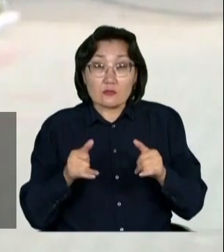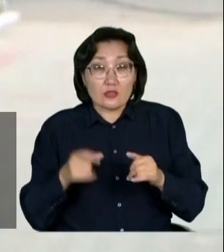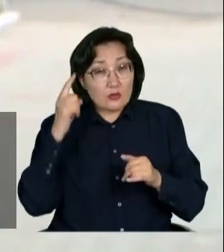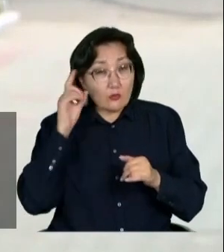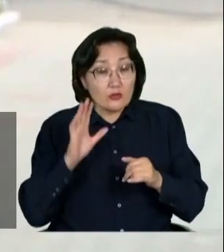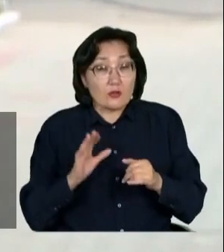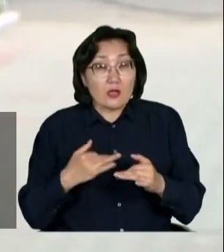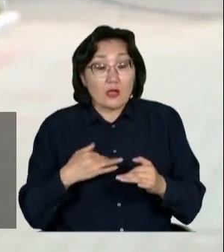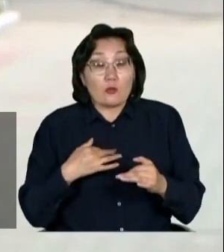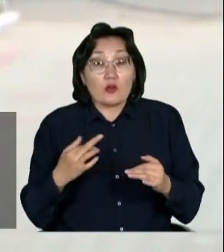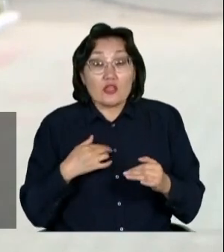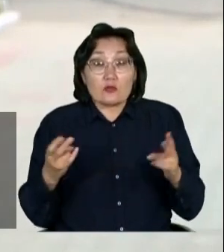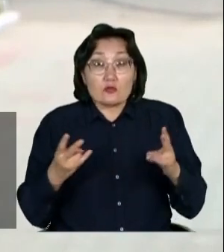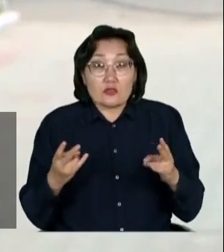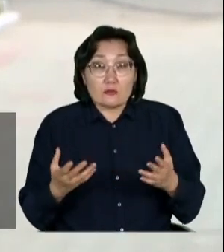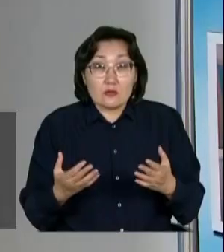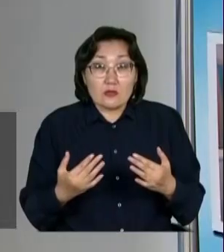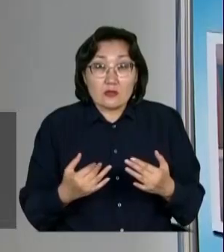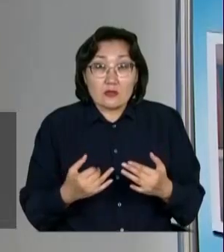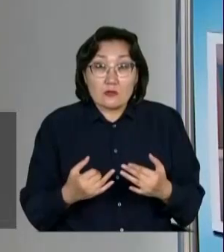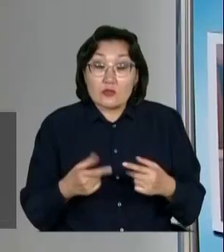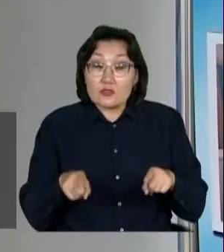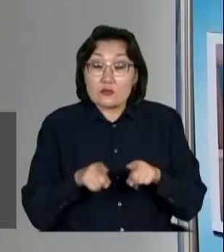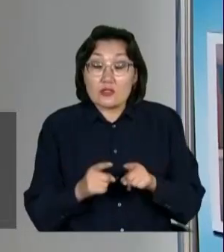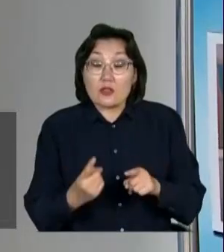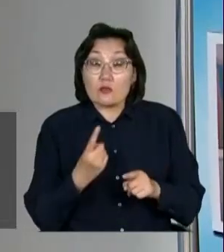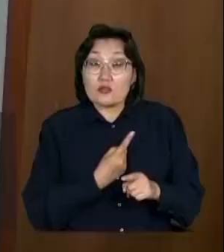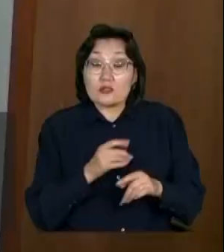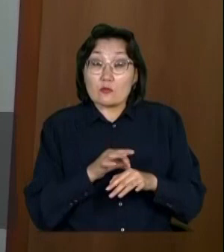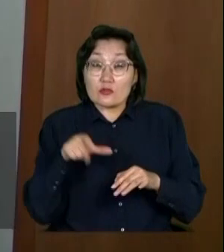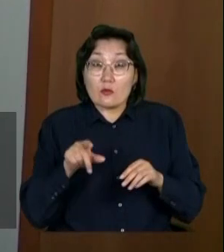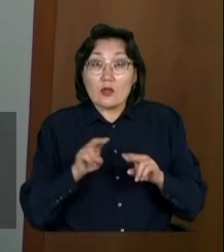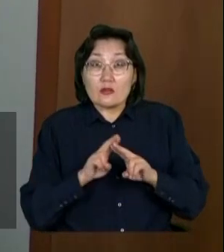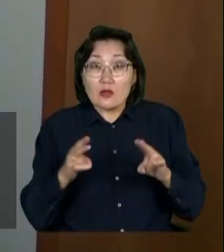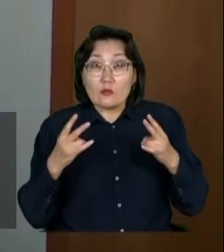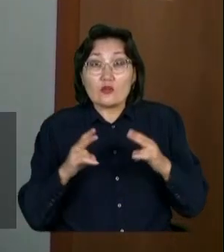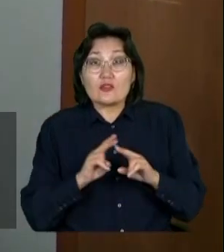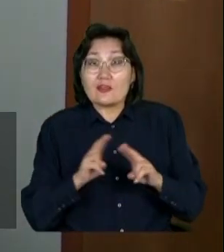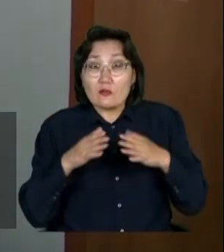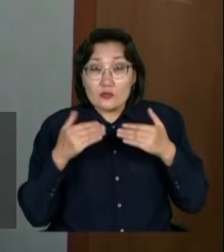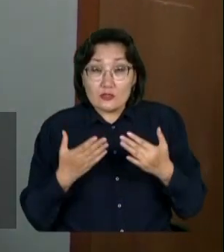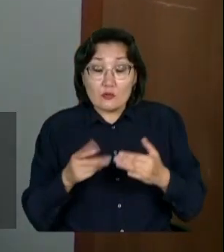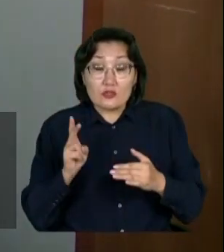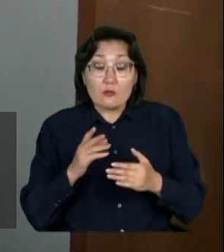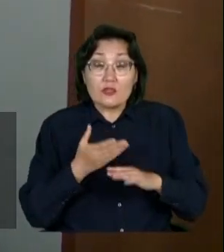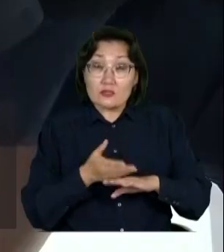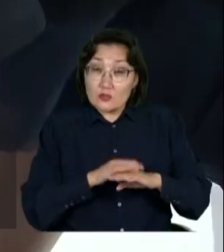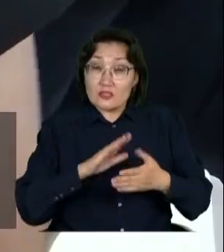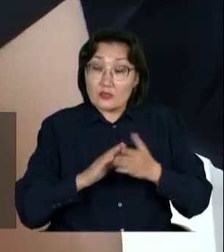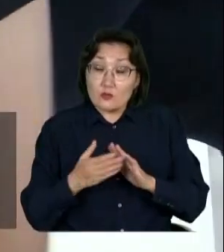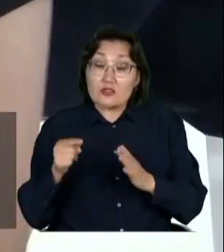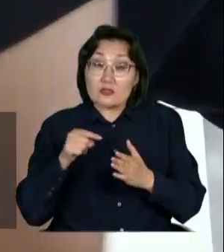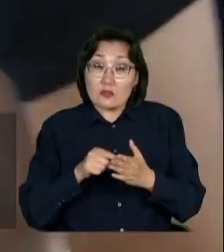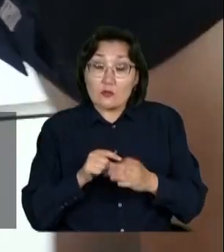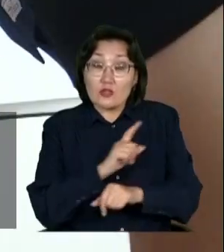даже, думаю, кому я нужен вообще серьезно. Думаю, один час остался. Таким одиноким пациентам, кому больше не на кого положиться, или тем, кто находится в трудной жизненной ситуации,